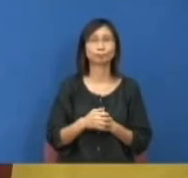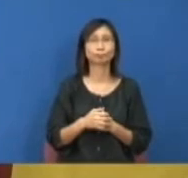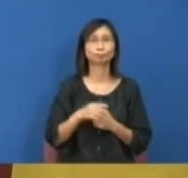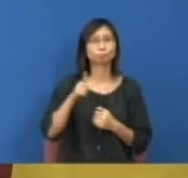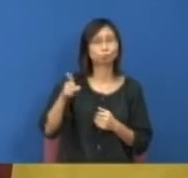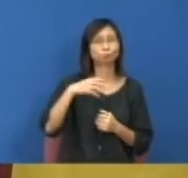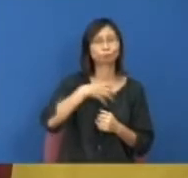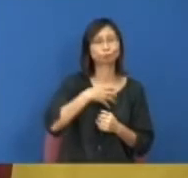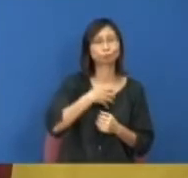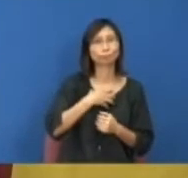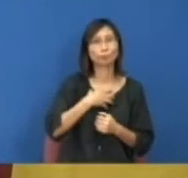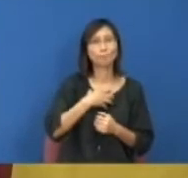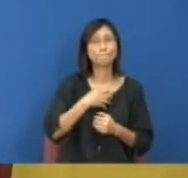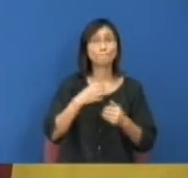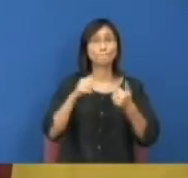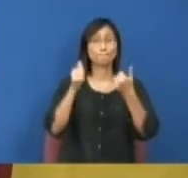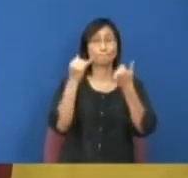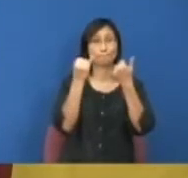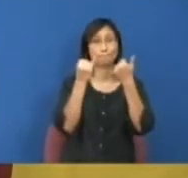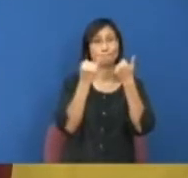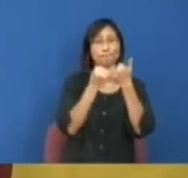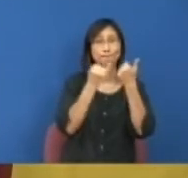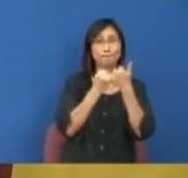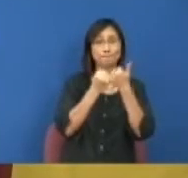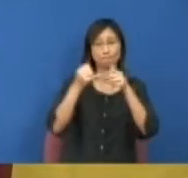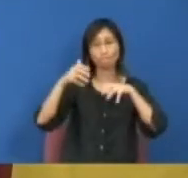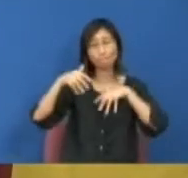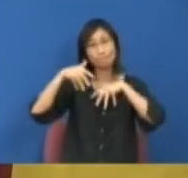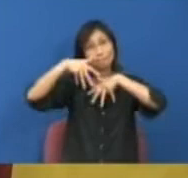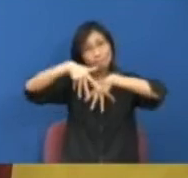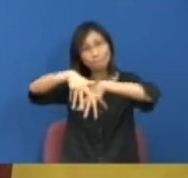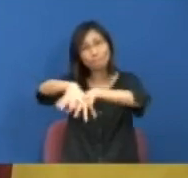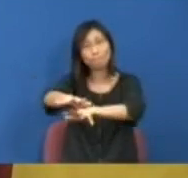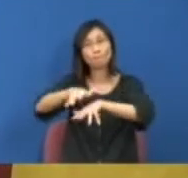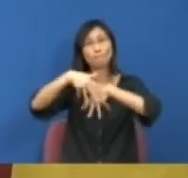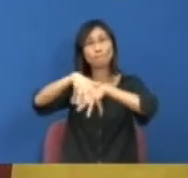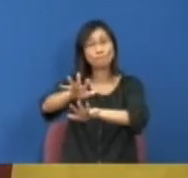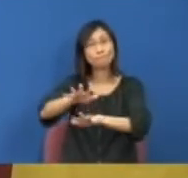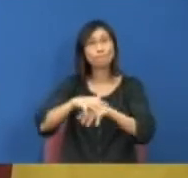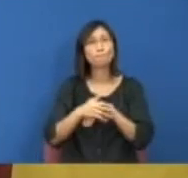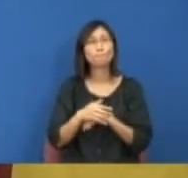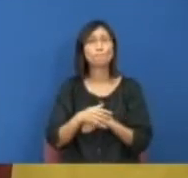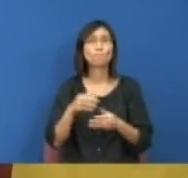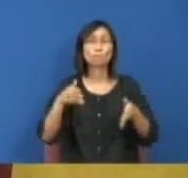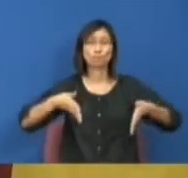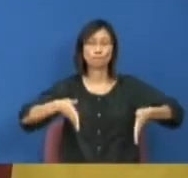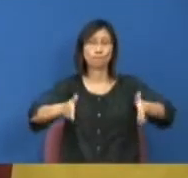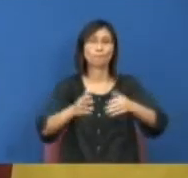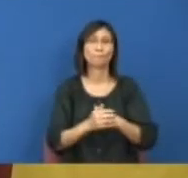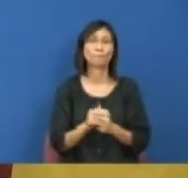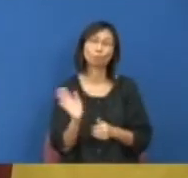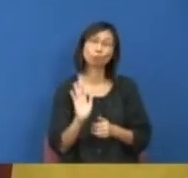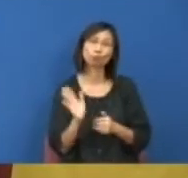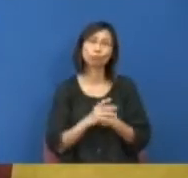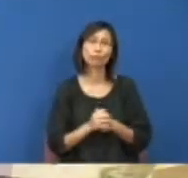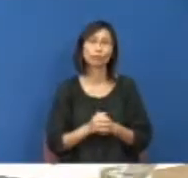認為，譬如話啲後生仔上街，佢就覺得唔係階級鬥爭，因為嗰班後生仔唔係佢心目中所講嘅無產階級。 其實